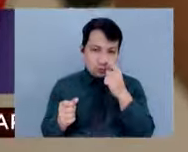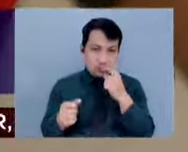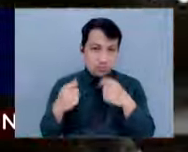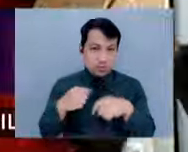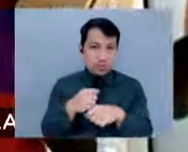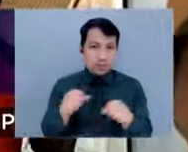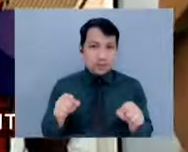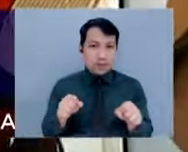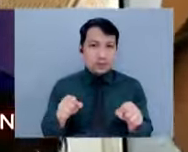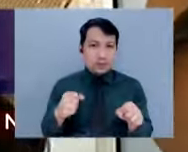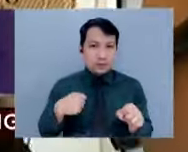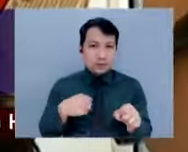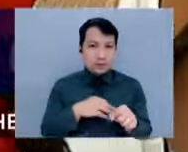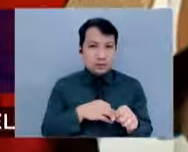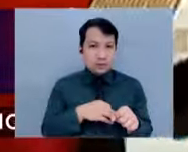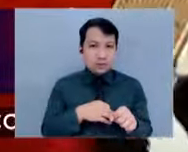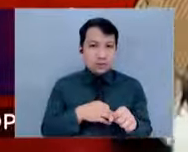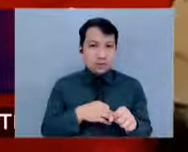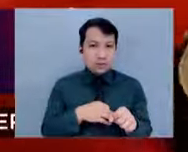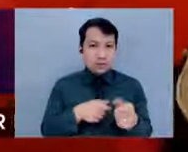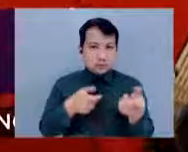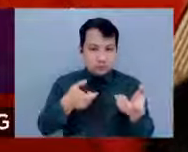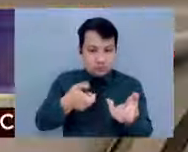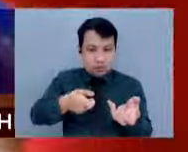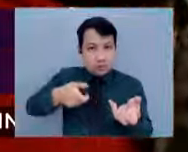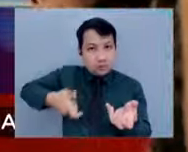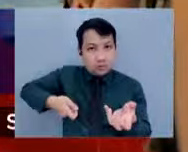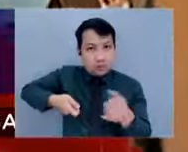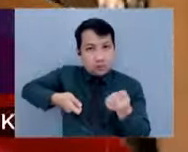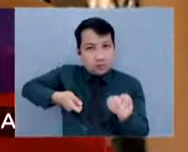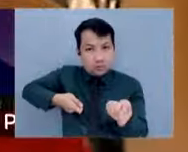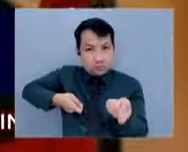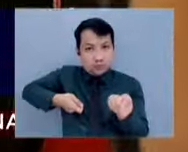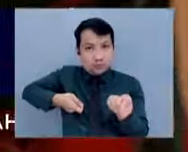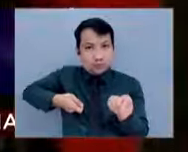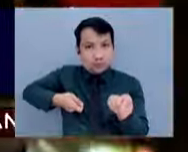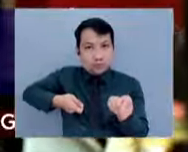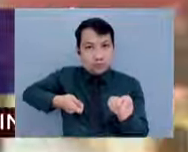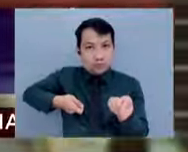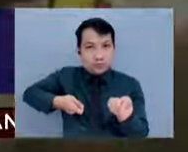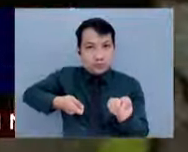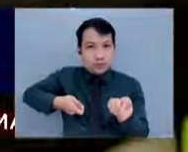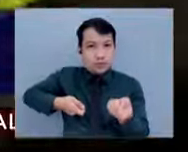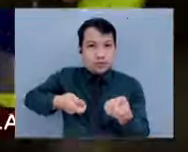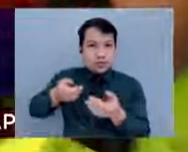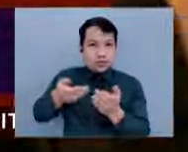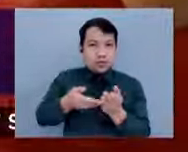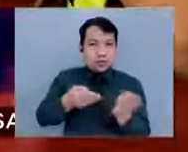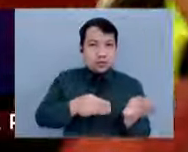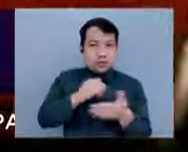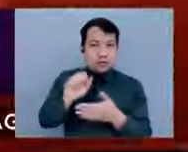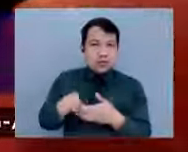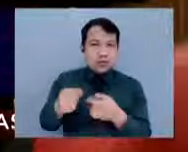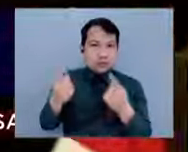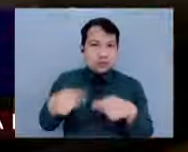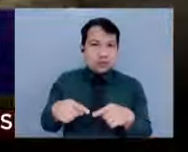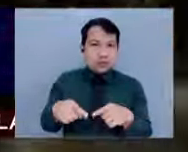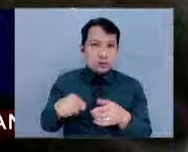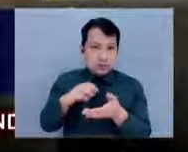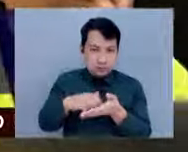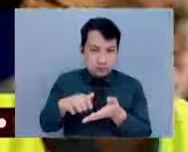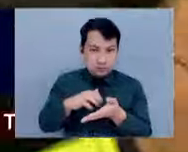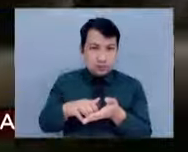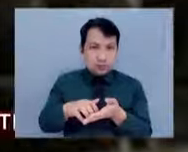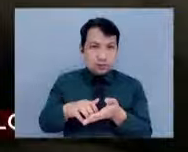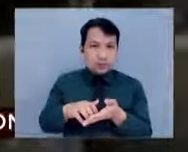crew. Ginamitan ito ng fire extinguisher. Sabay dispose sa portable battery. Ang eksenang yan, fire drill lang pala ng